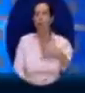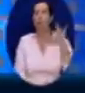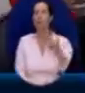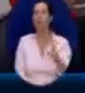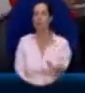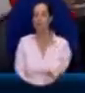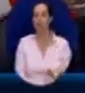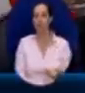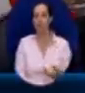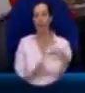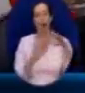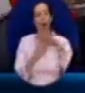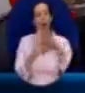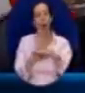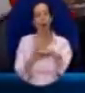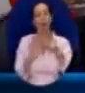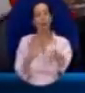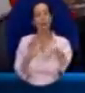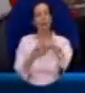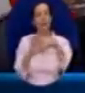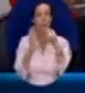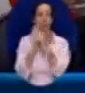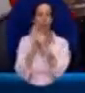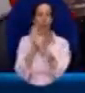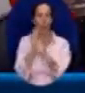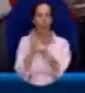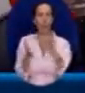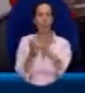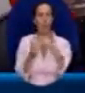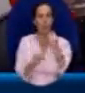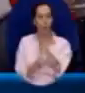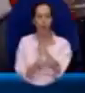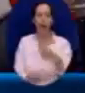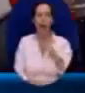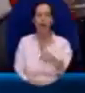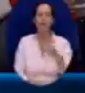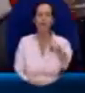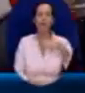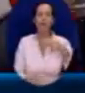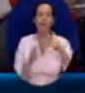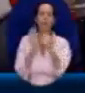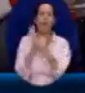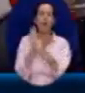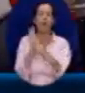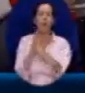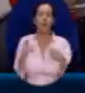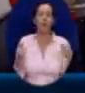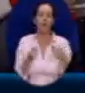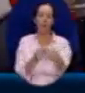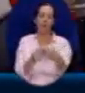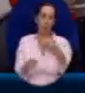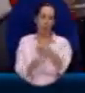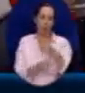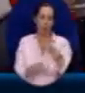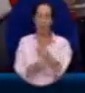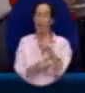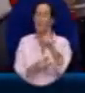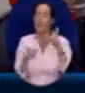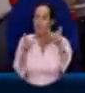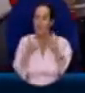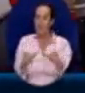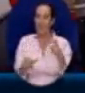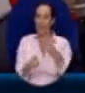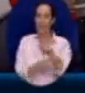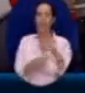אתכם? קודם כל, החוק כולל תקנון. זאת אומרת, מקום עבודה חייב שיהיה לו תקנון שנוגע להתאמרות, למניעת